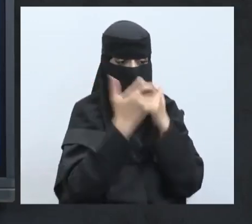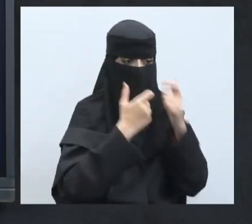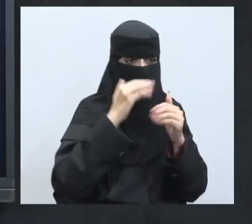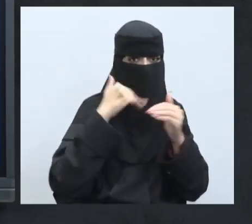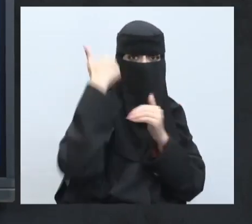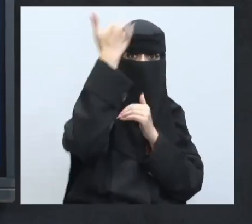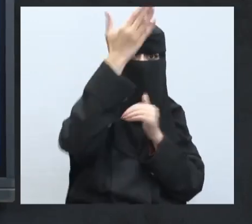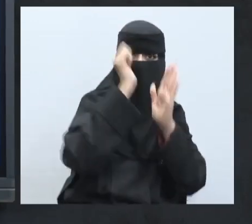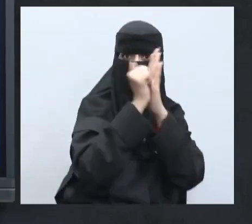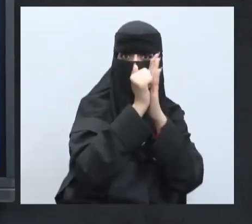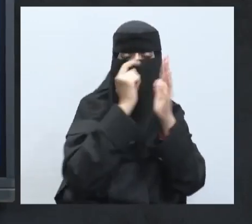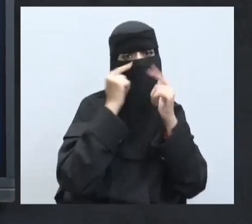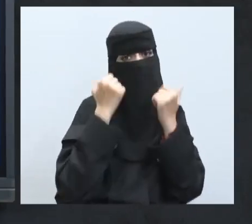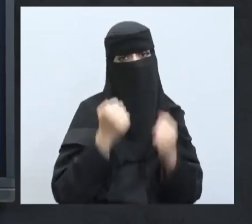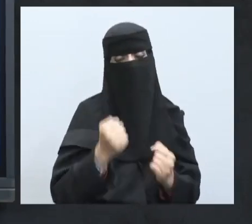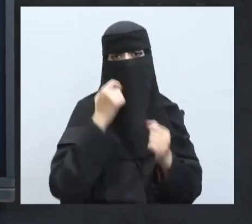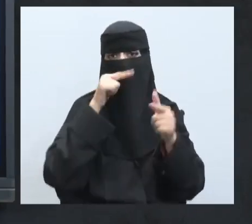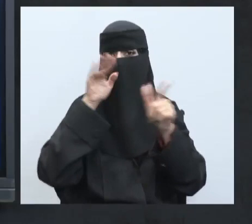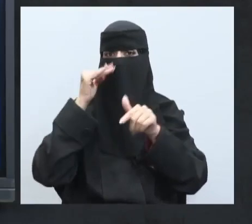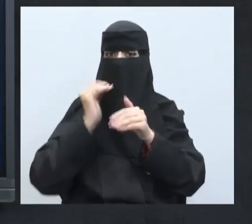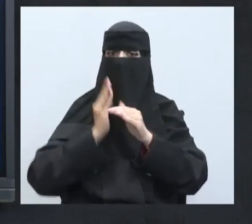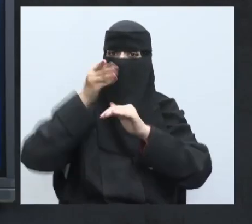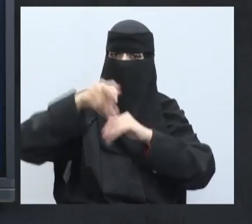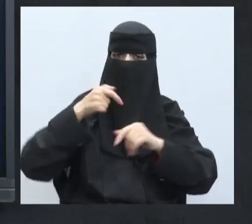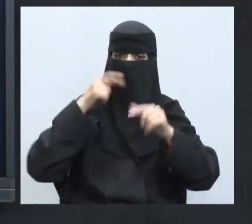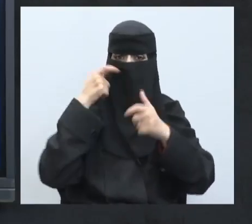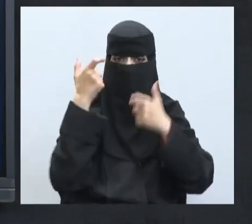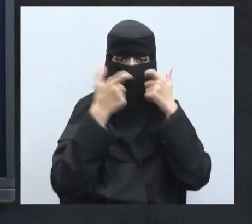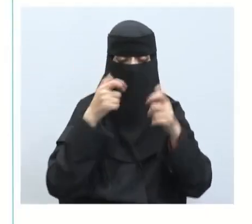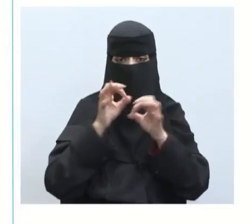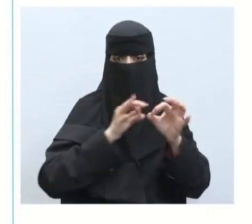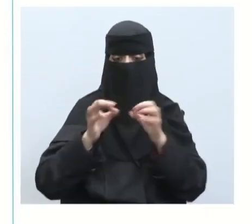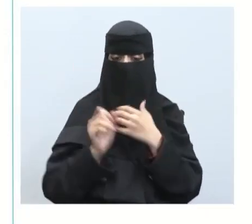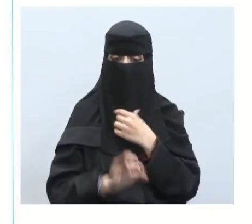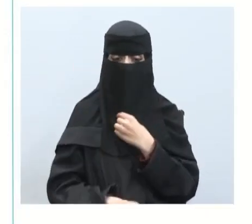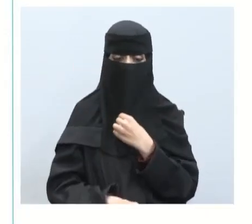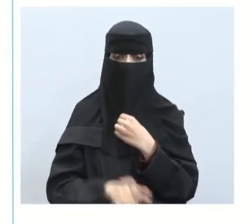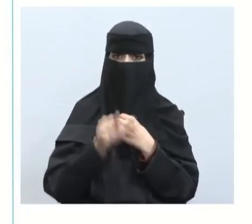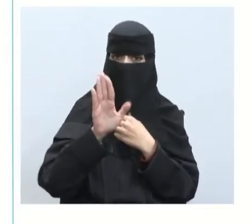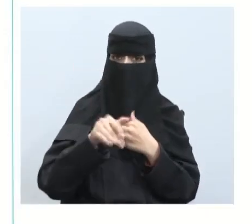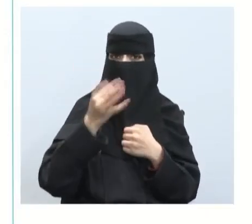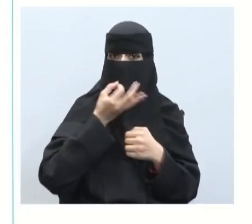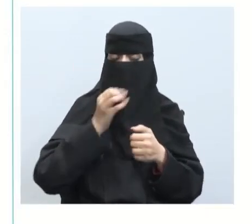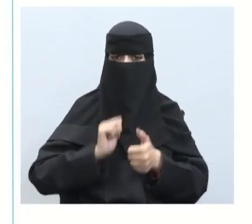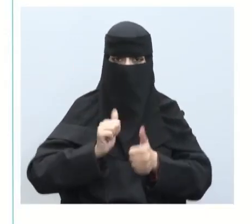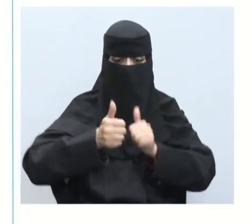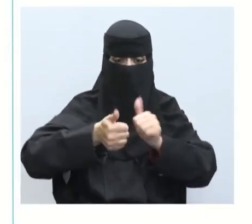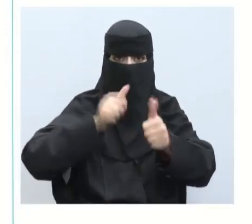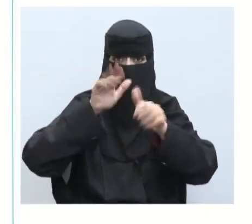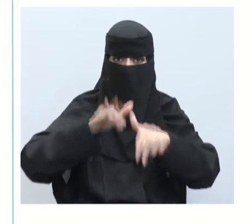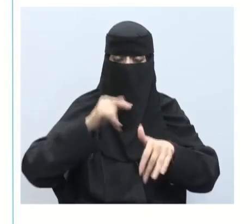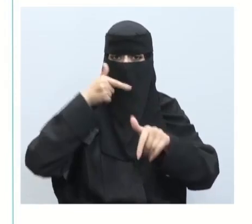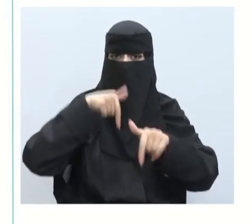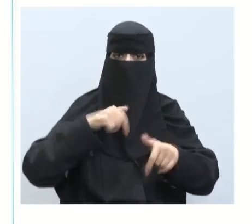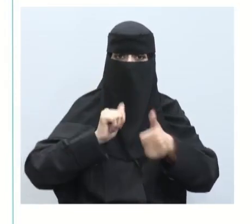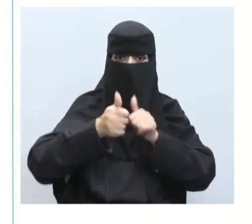الخارج لذلك لجانا الى التقنيه وادخالها في عمليه الرقابه والتخطيط ذكرنا ايضا المنافسه والتقنيه فيما يتعلق